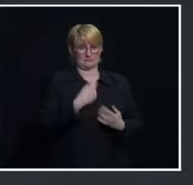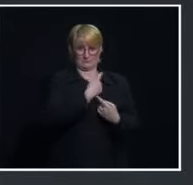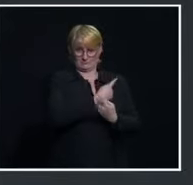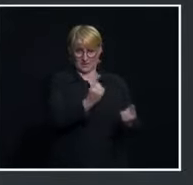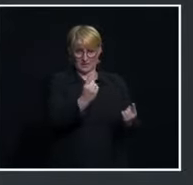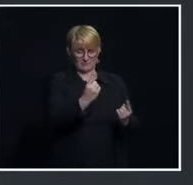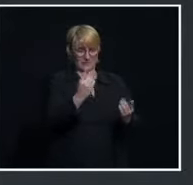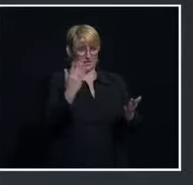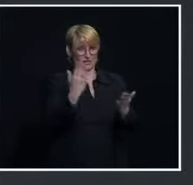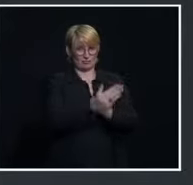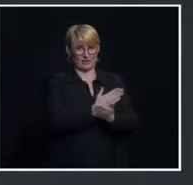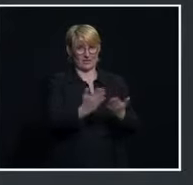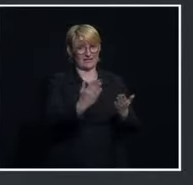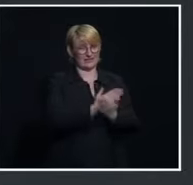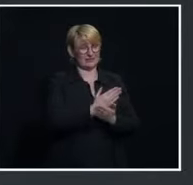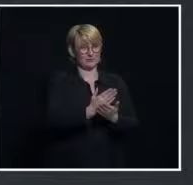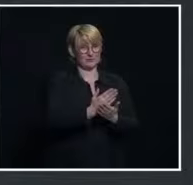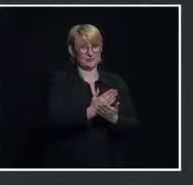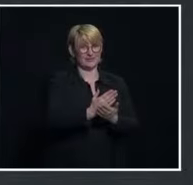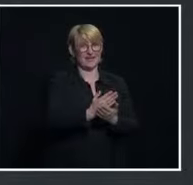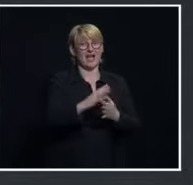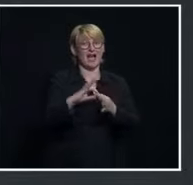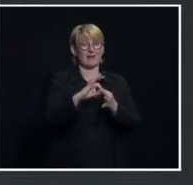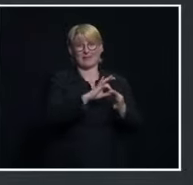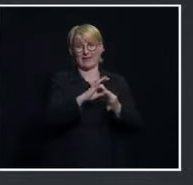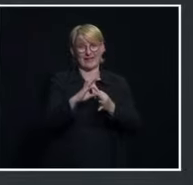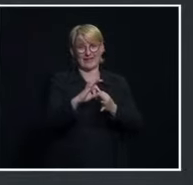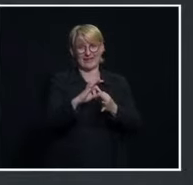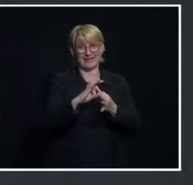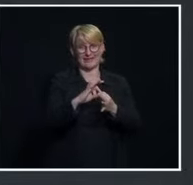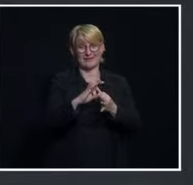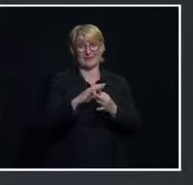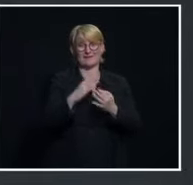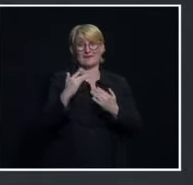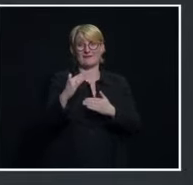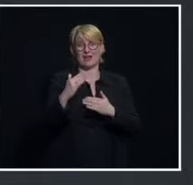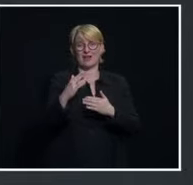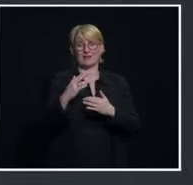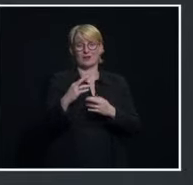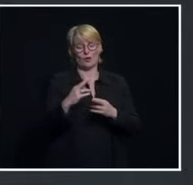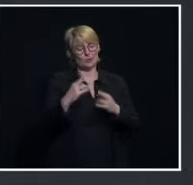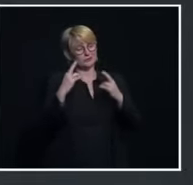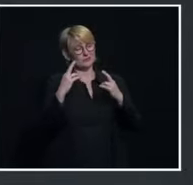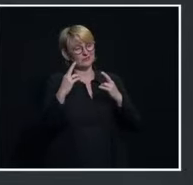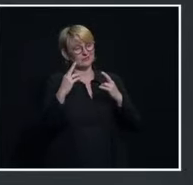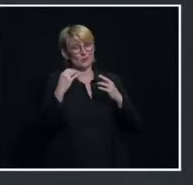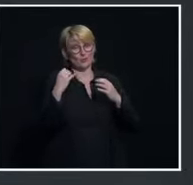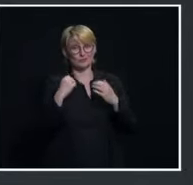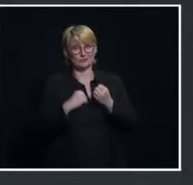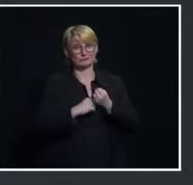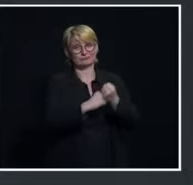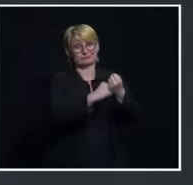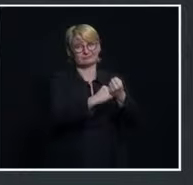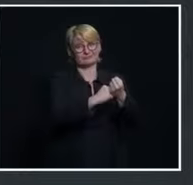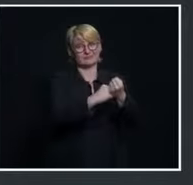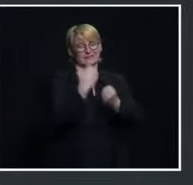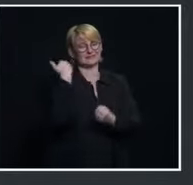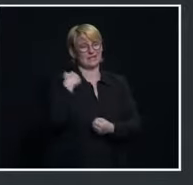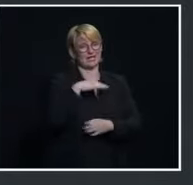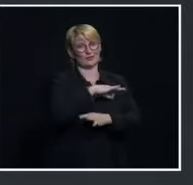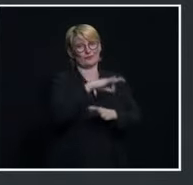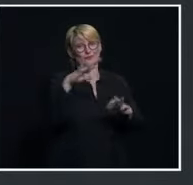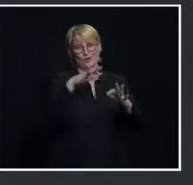Entscheidungen Sie treffen, hängt auch davon ab, wie viel Rücksicht und Rückhalt Sie von